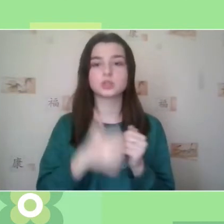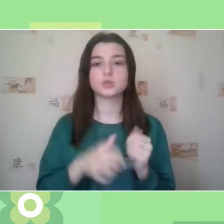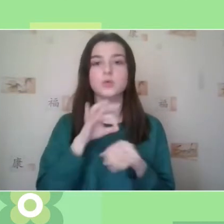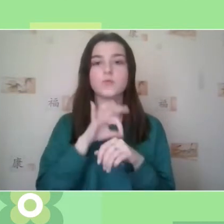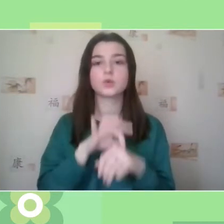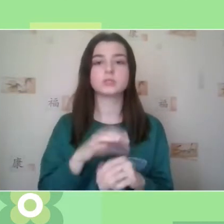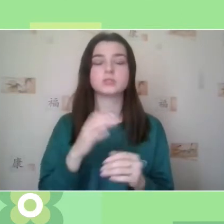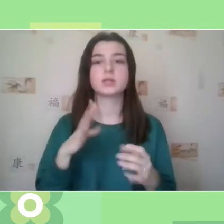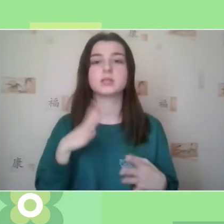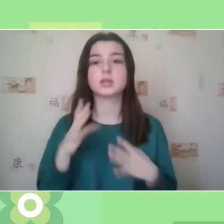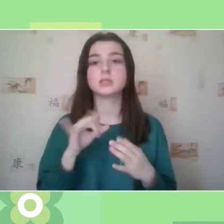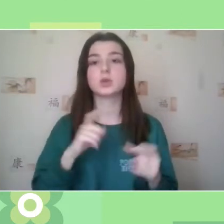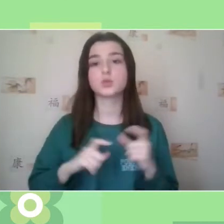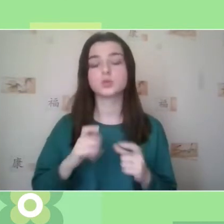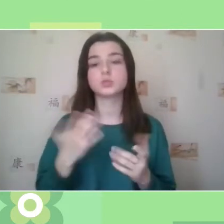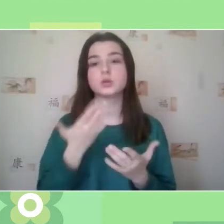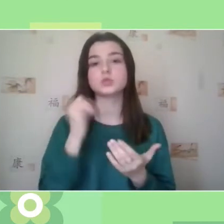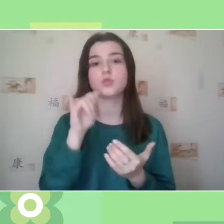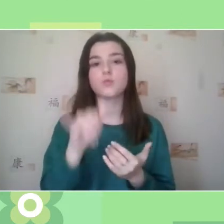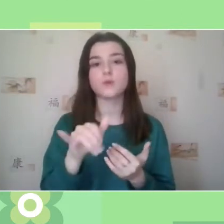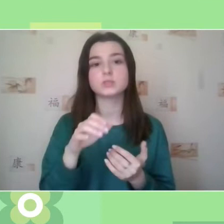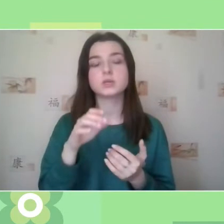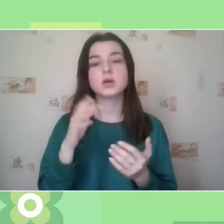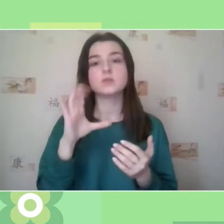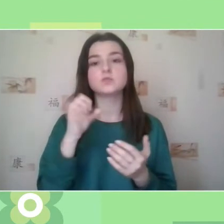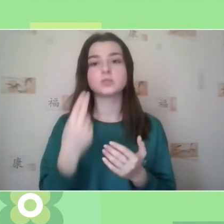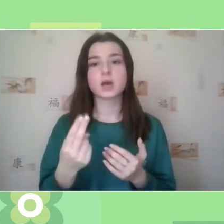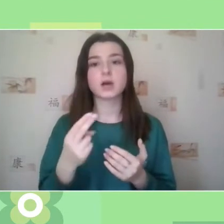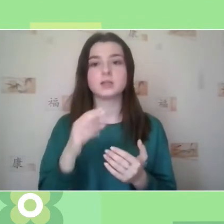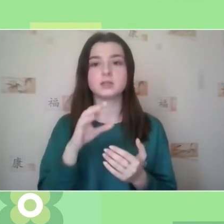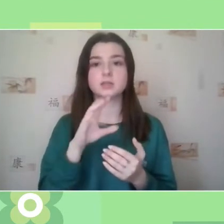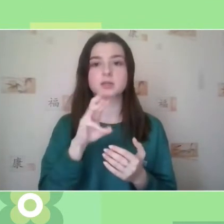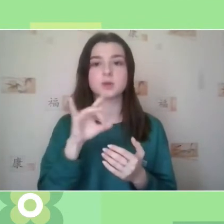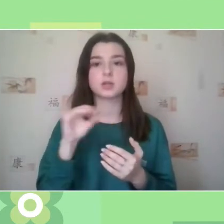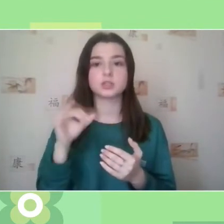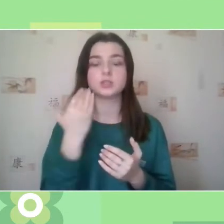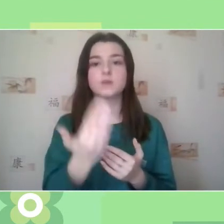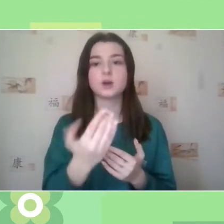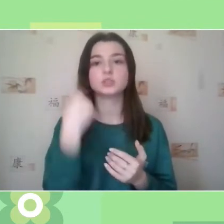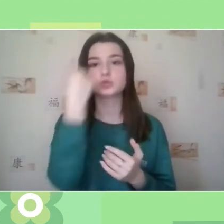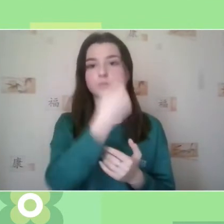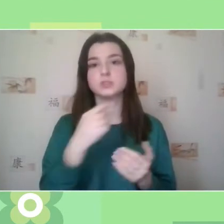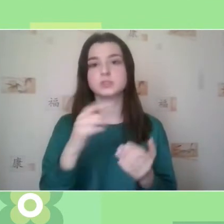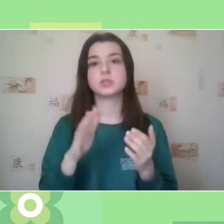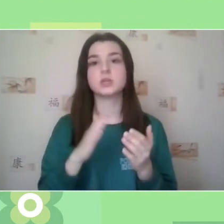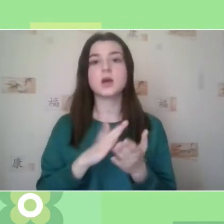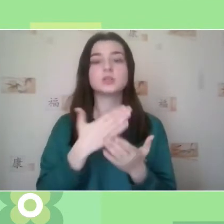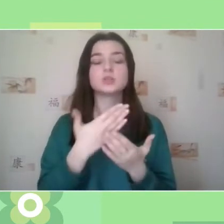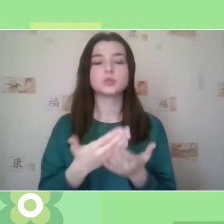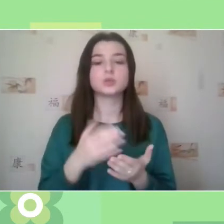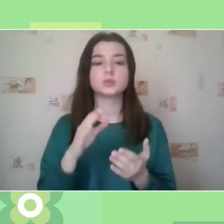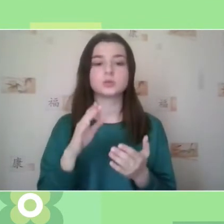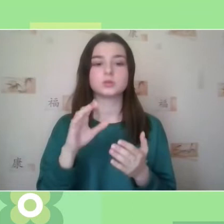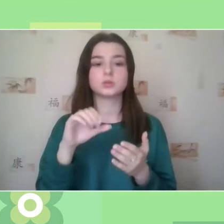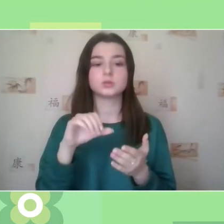курси, це те, що якщо в вашій соціальній мережі, на вашій особистій сторінці, на сторінці або в групі вашої громадської